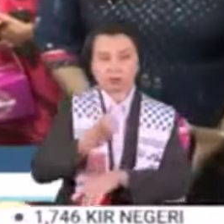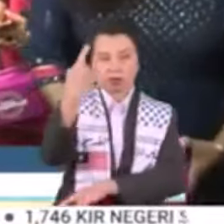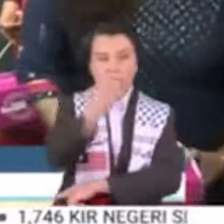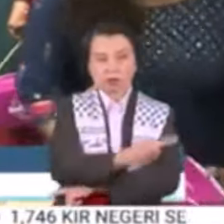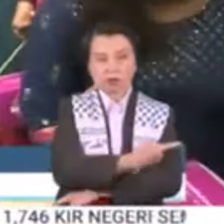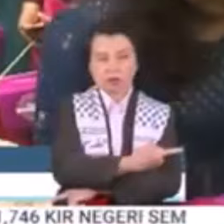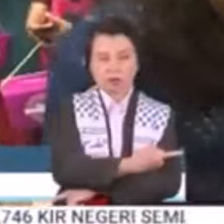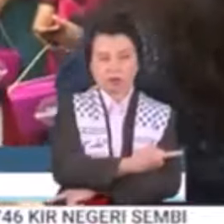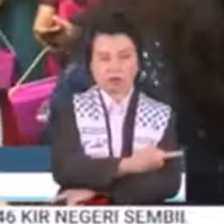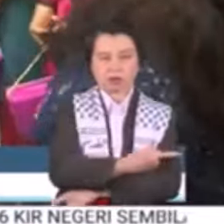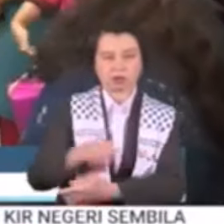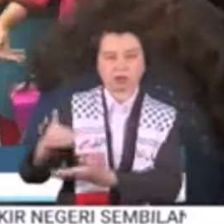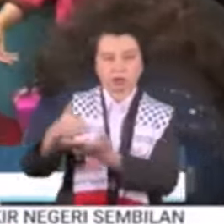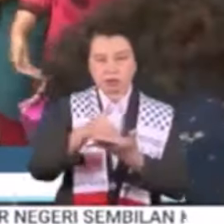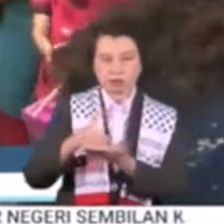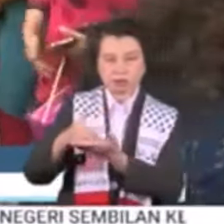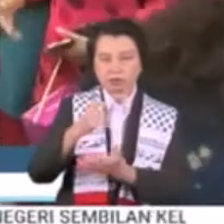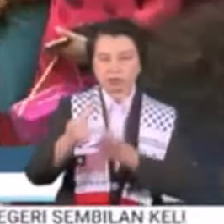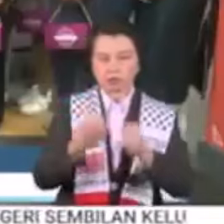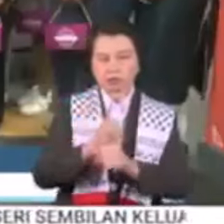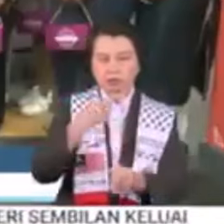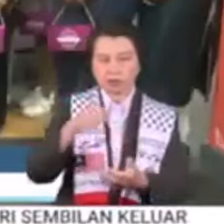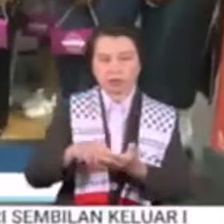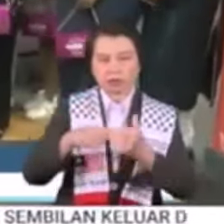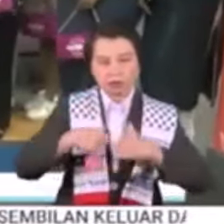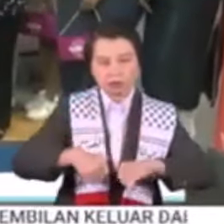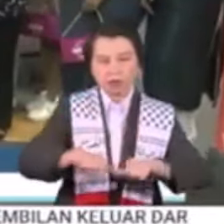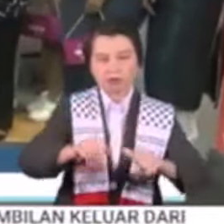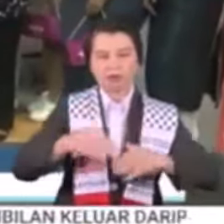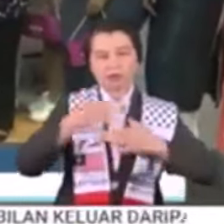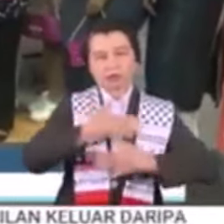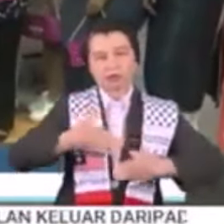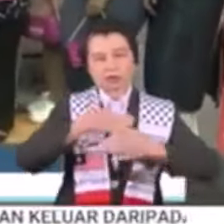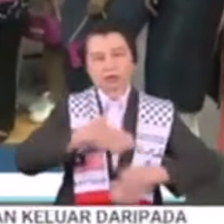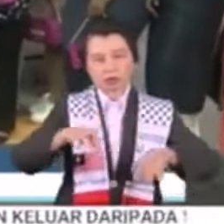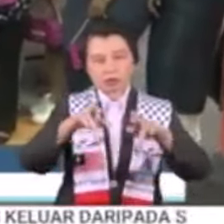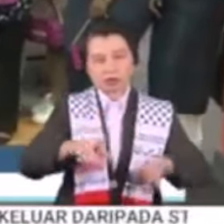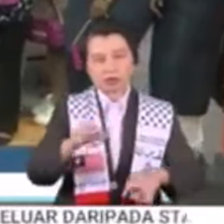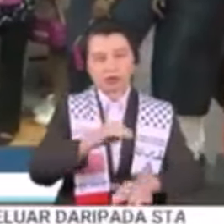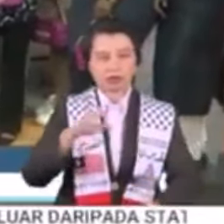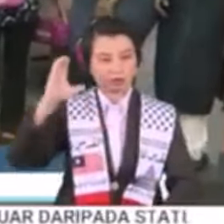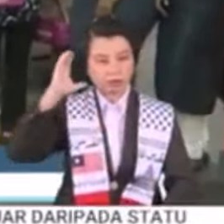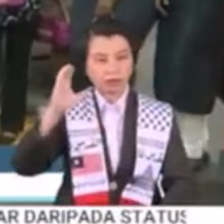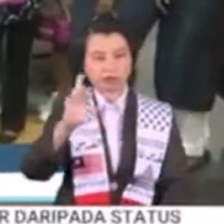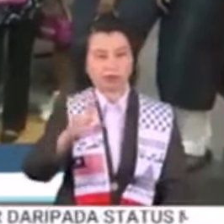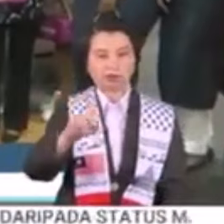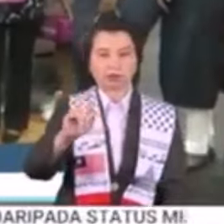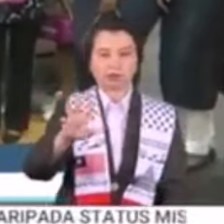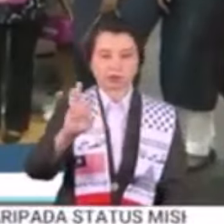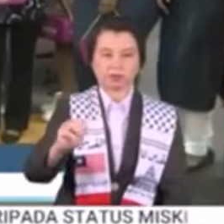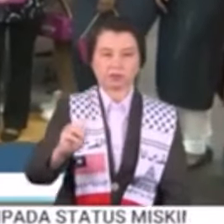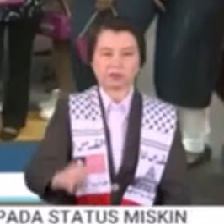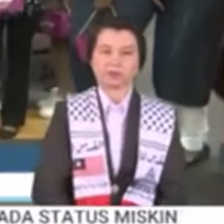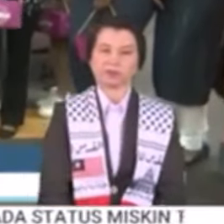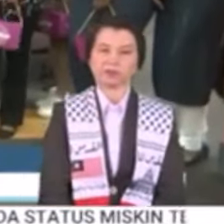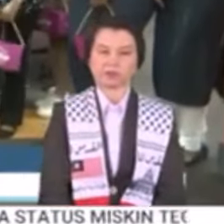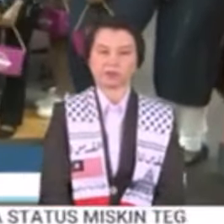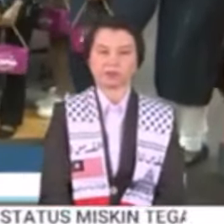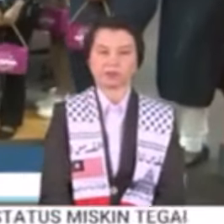hari Pesta Cahaya tahun ini untuk terus menghiburkan penonton dan pendengar RTM.